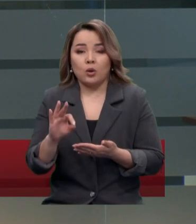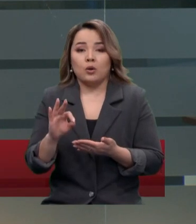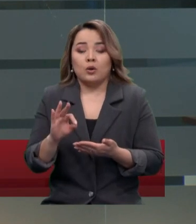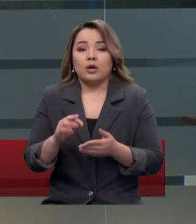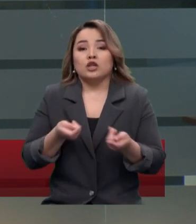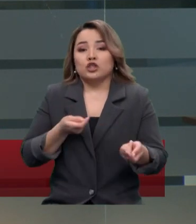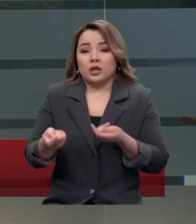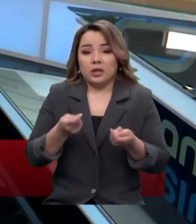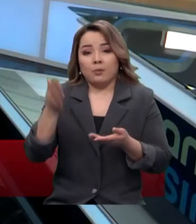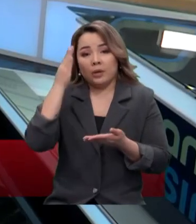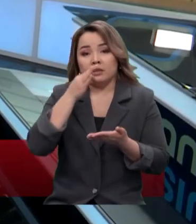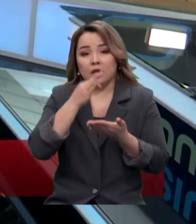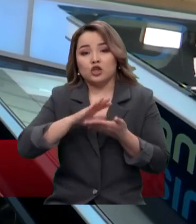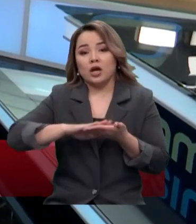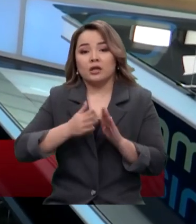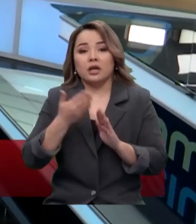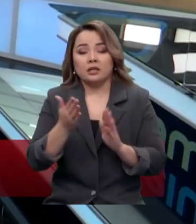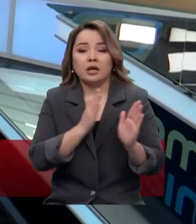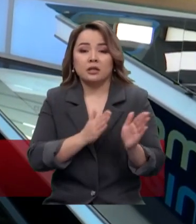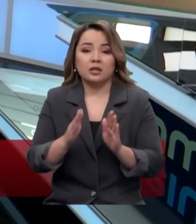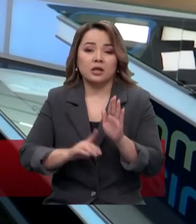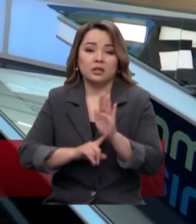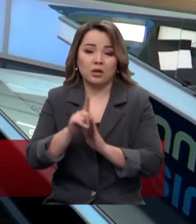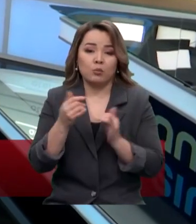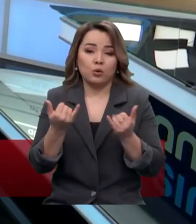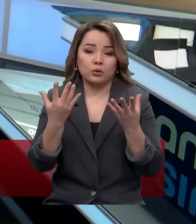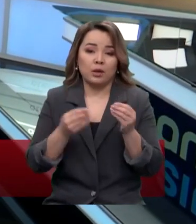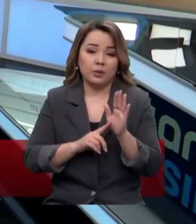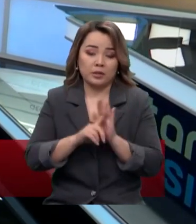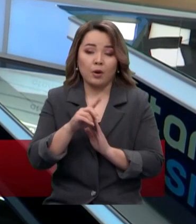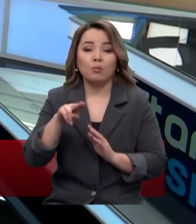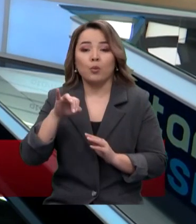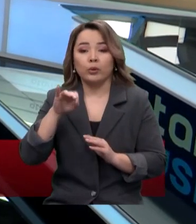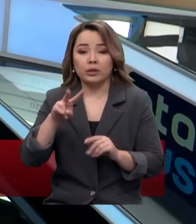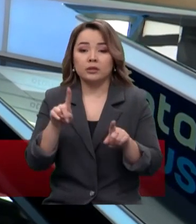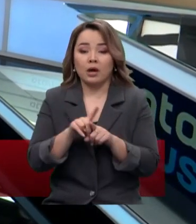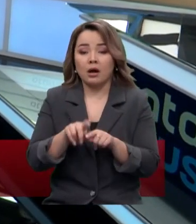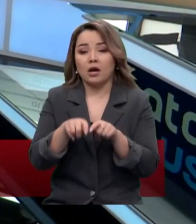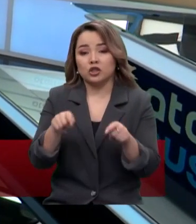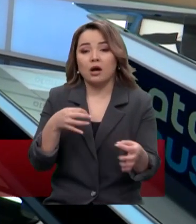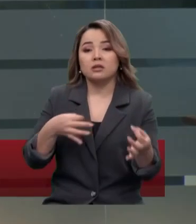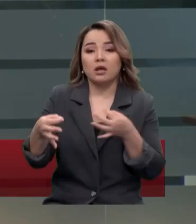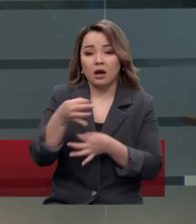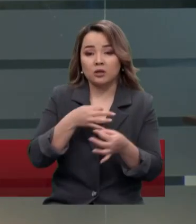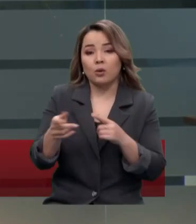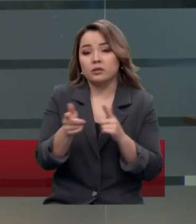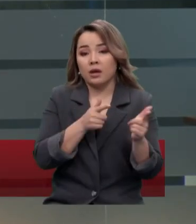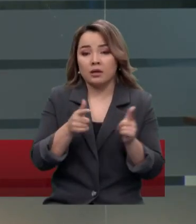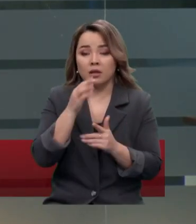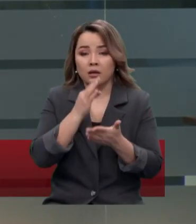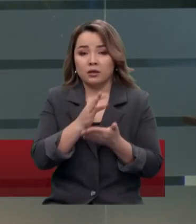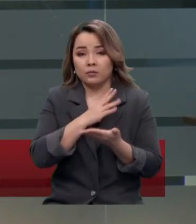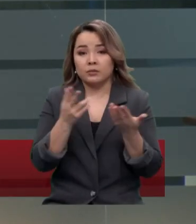НАТО-ның жетекшісінің пікірінше жағдай реттеле бастады бүгіннен бастап. Иә, және де Путинмен қателеспесем ашық диалогқа дайынмын деп айтты ғой, иә,